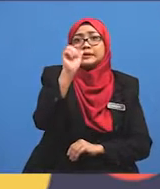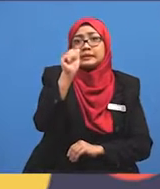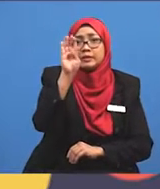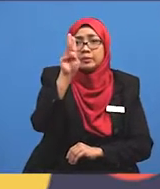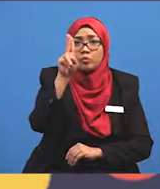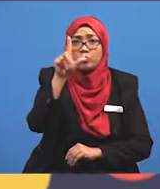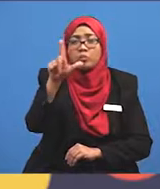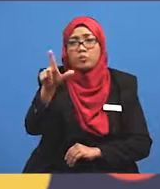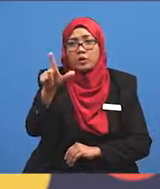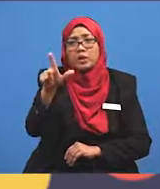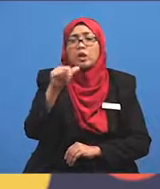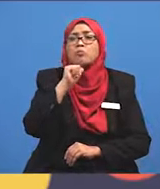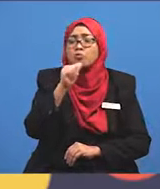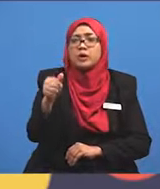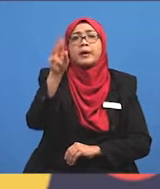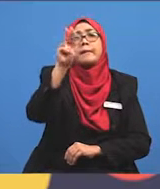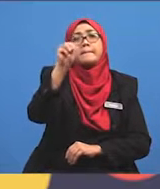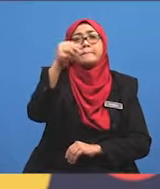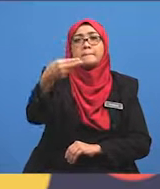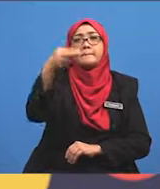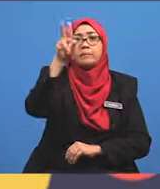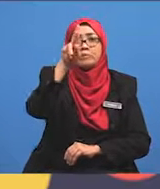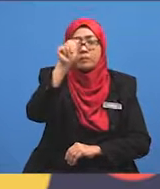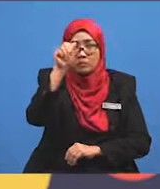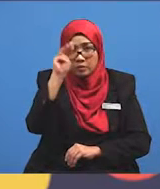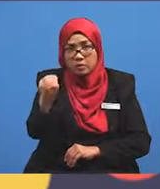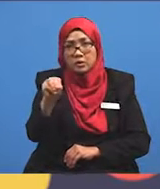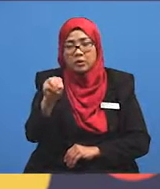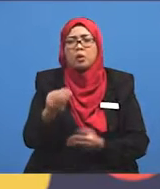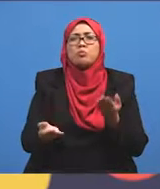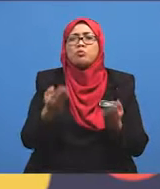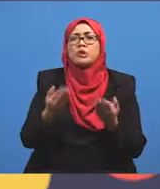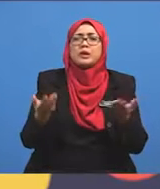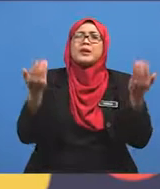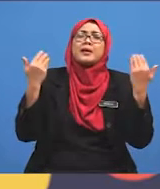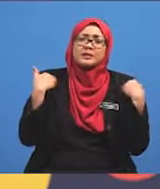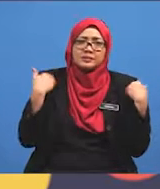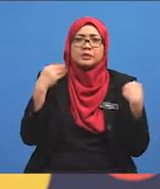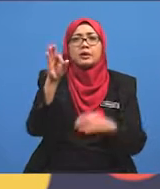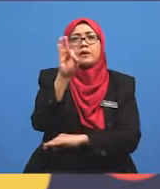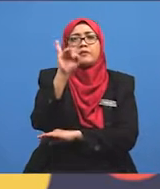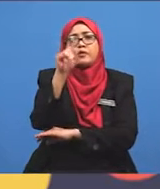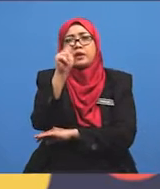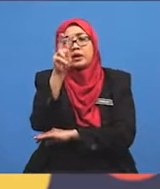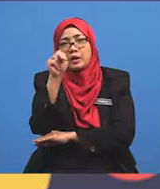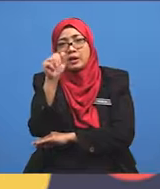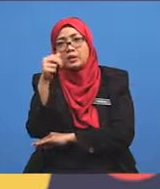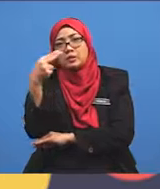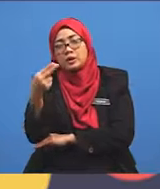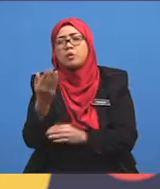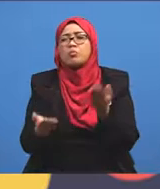yang bukan mahram kerana perbuatan tersebut dikhawatiri berlakunya fitnah atau mengundang perbuatan yang